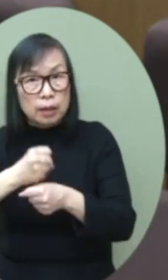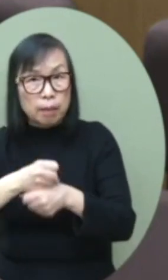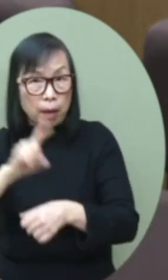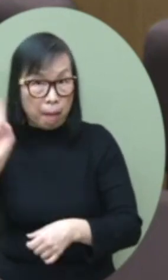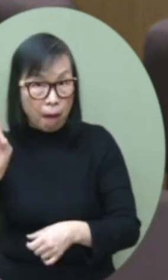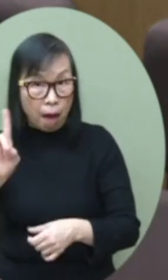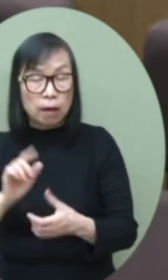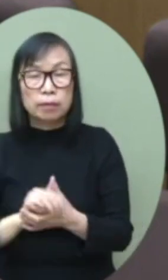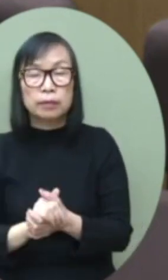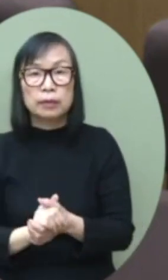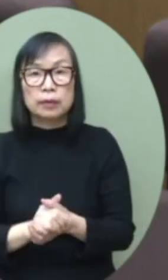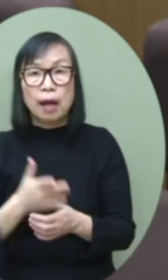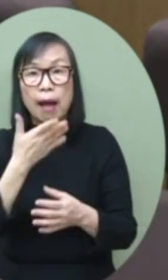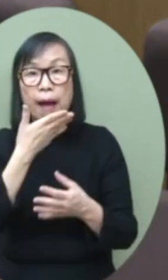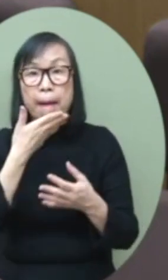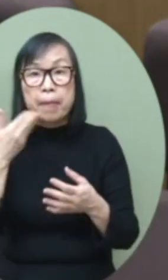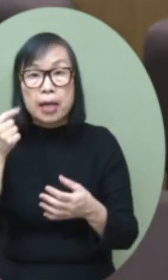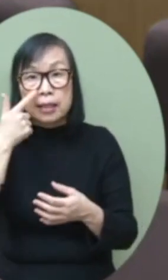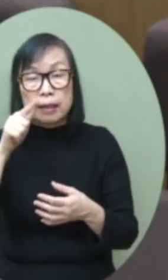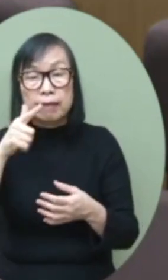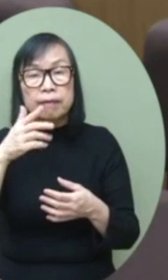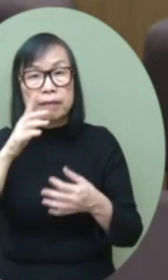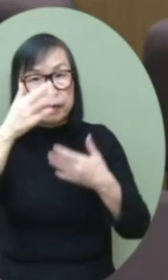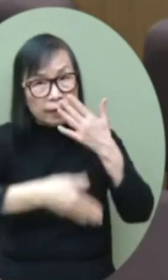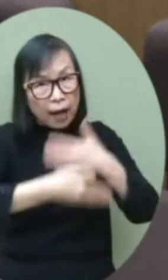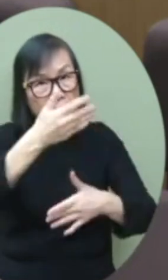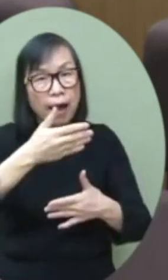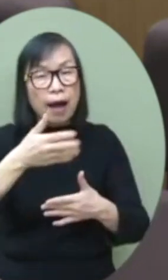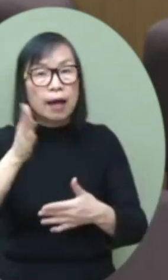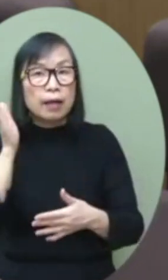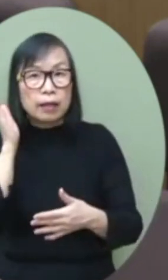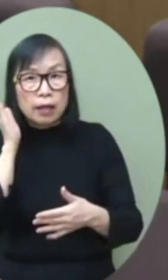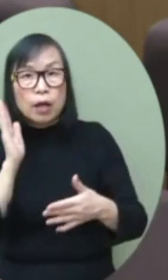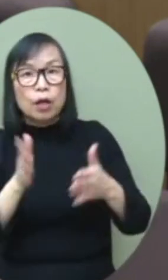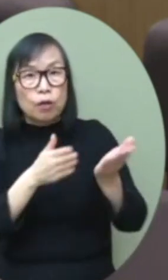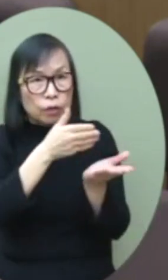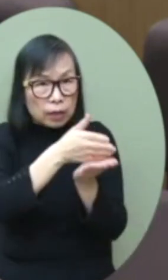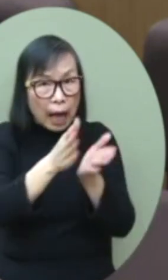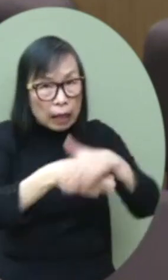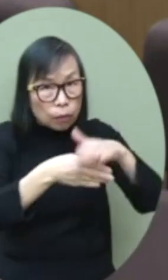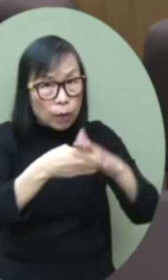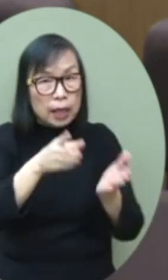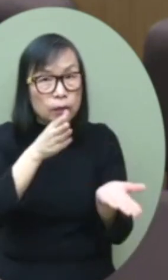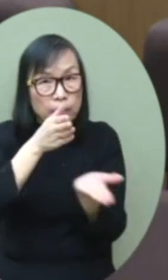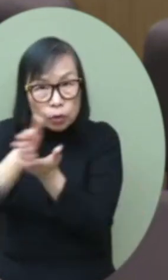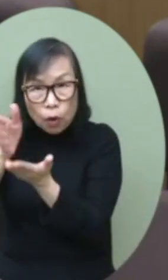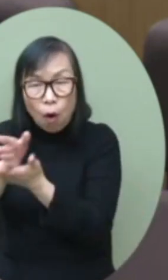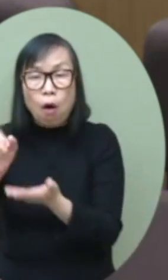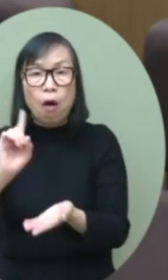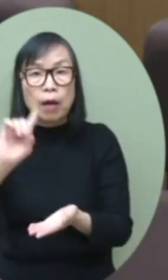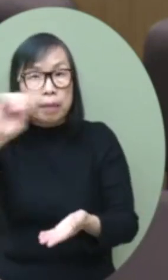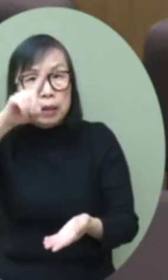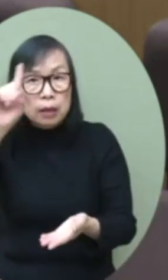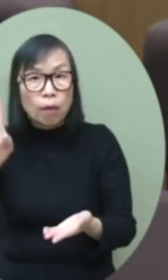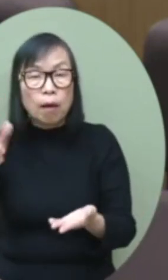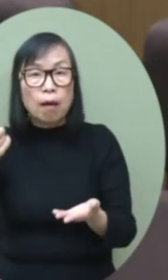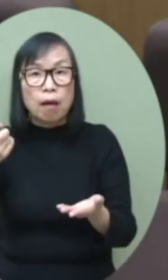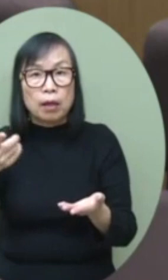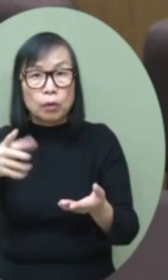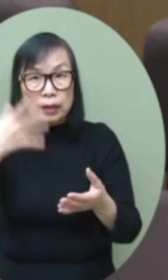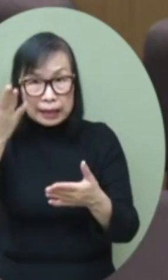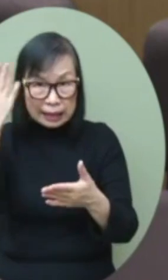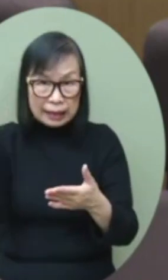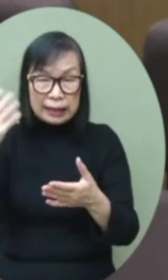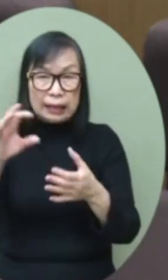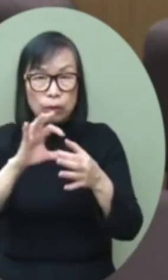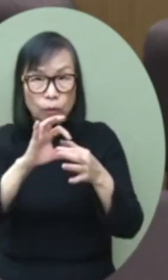樣啦？而美新大廈嗰個係住喺邊一個單位或者邊一個座向啦？同之前嗰啲個案其實有冇關聯嘅咧？即係之前